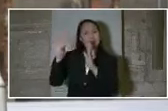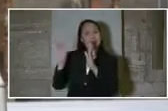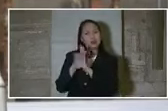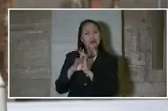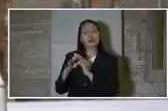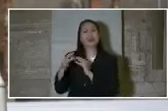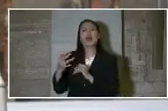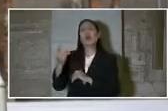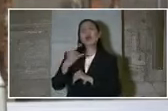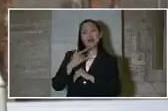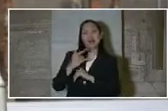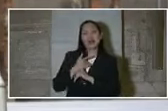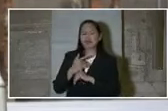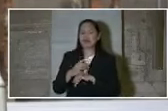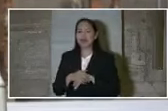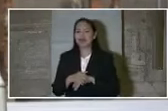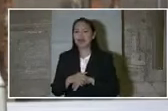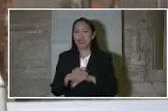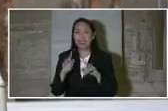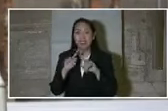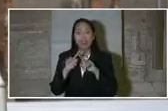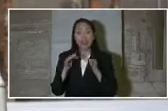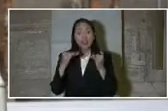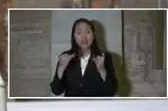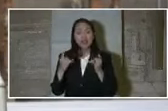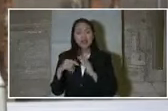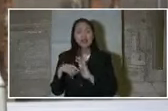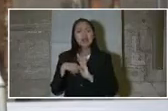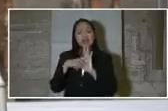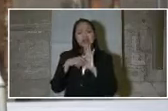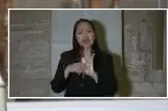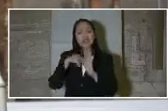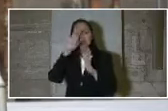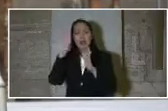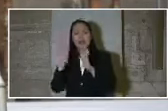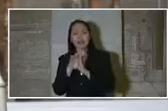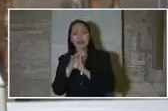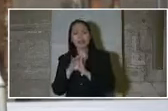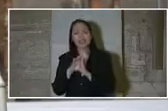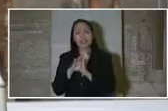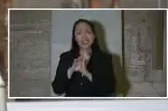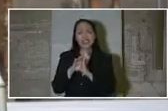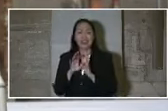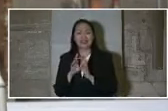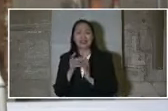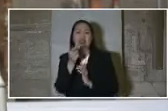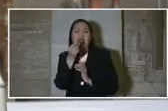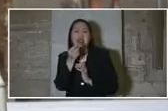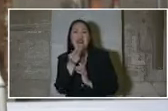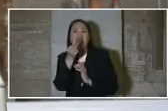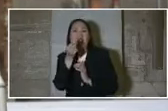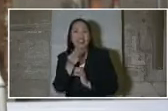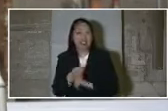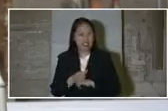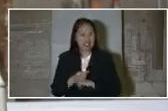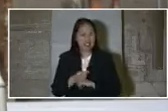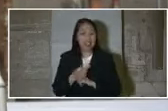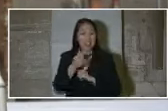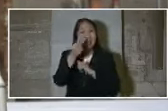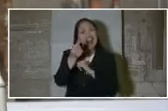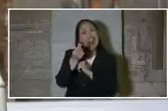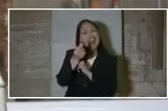Ngayon, kapag pinakitaan ka lang ng ganyan, no? Ay, mahal na niya ako, heart sign, no? Ngayon, usong-uso, no?